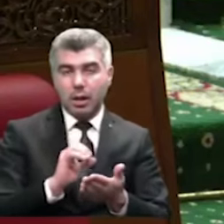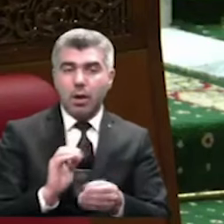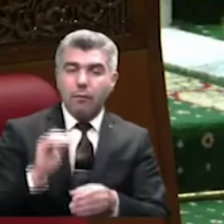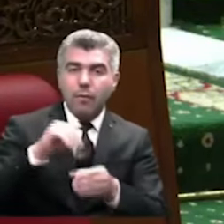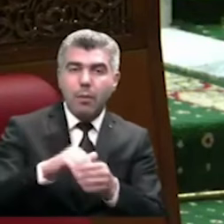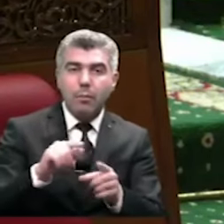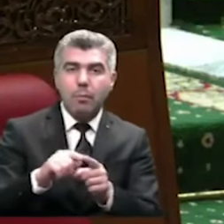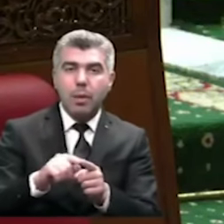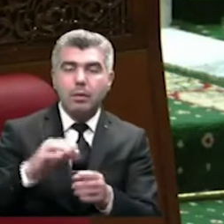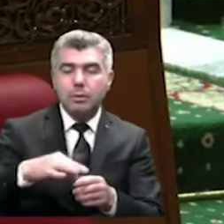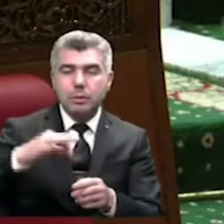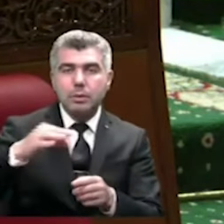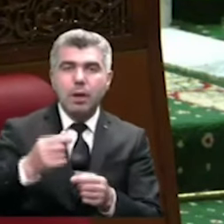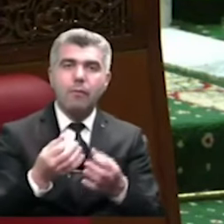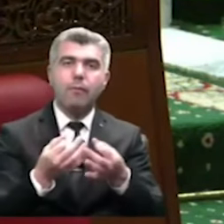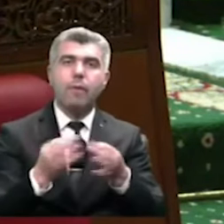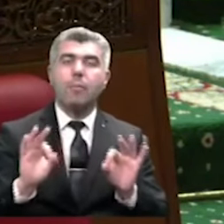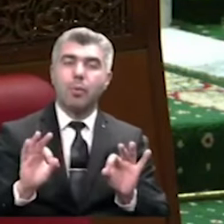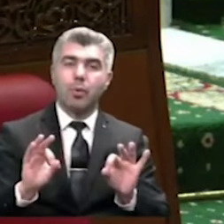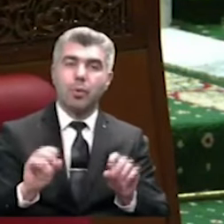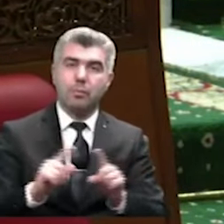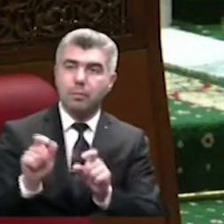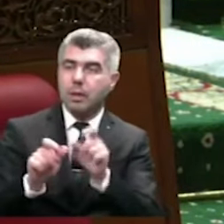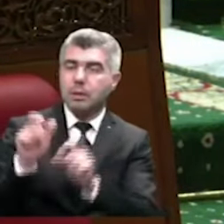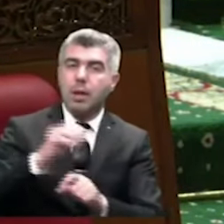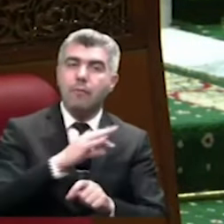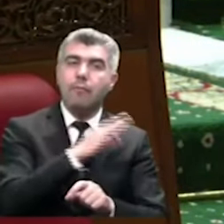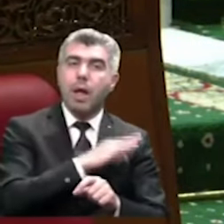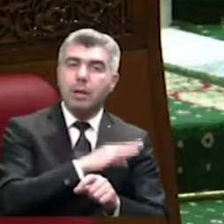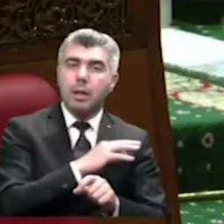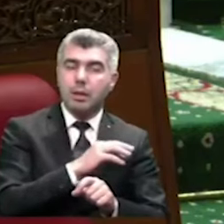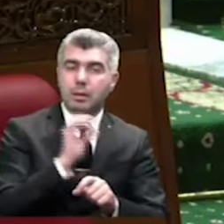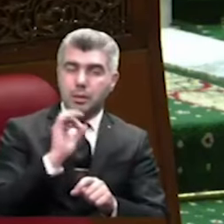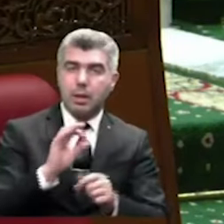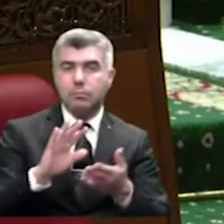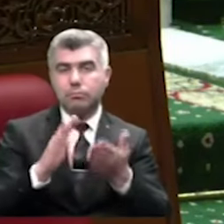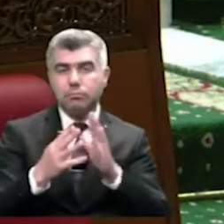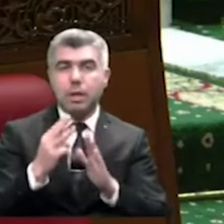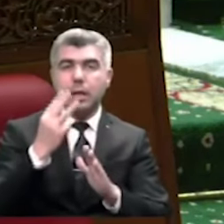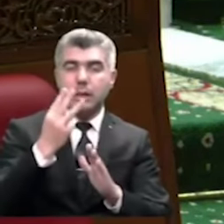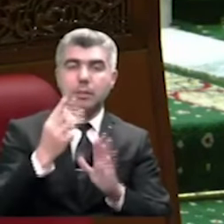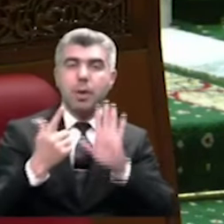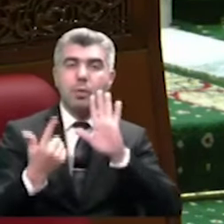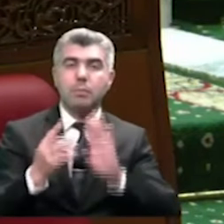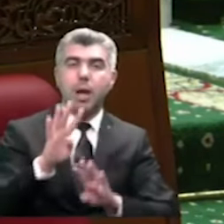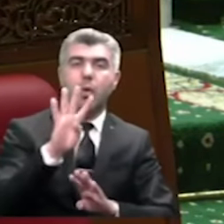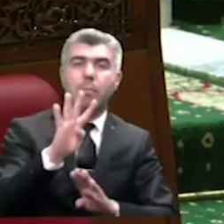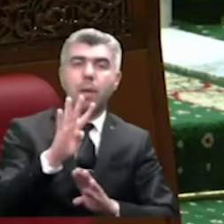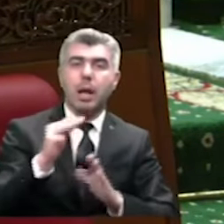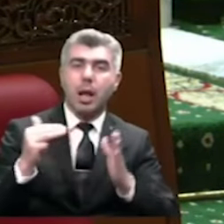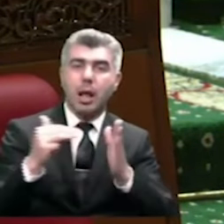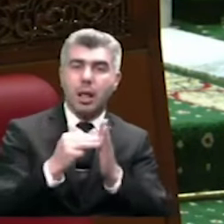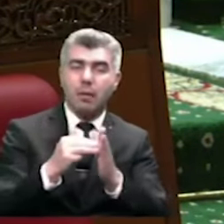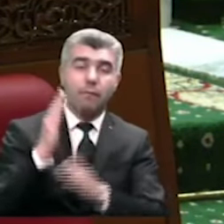دوائر الري بالمجان لفائدة ذوي الحقوق لتشمل ما لا يقل عن 347,000 هكتار، حيث